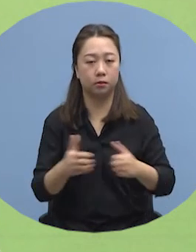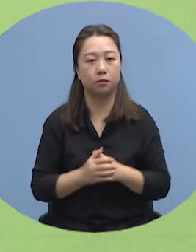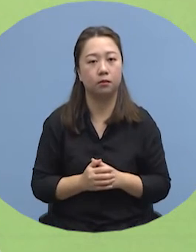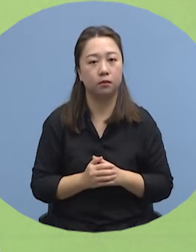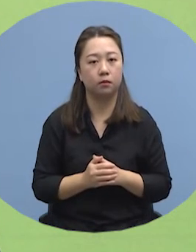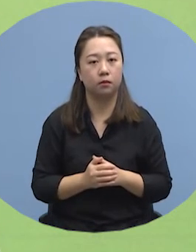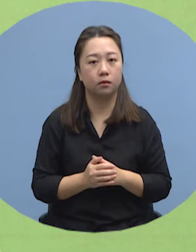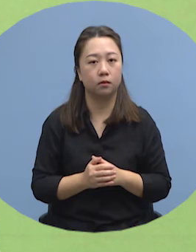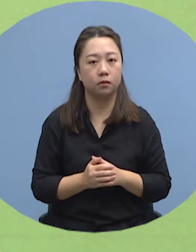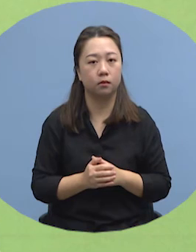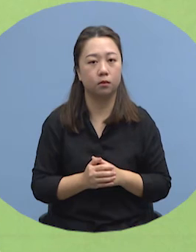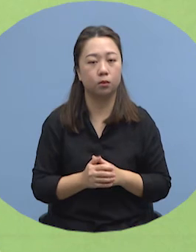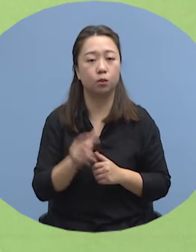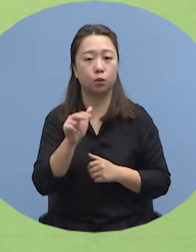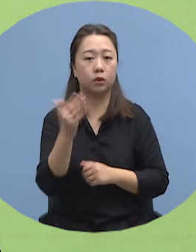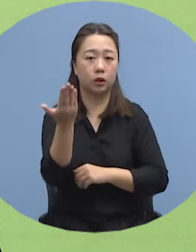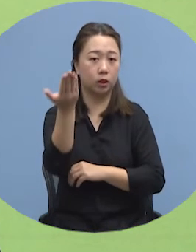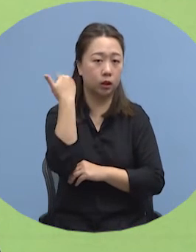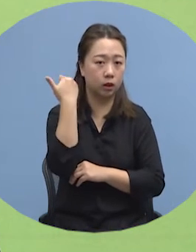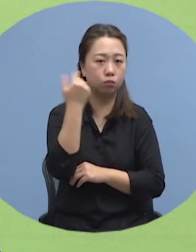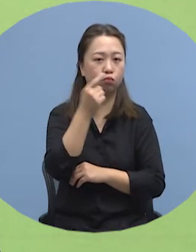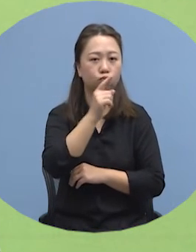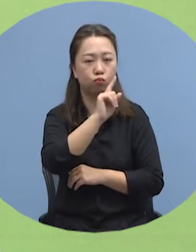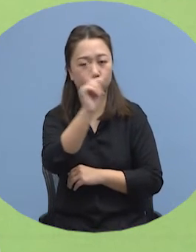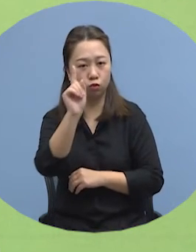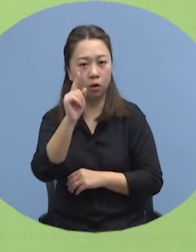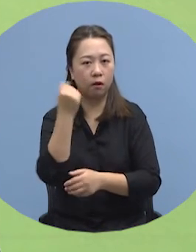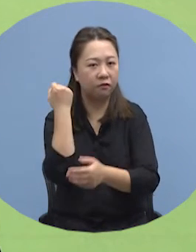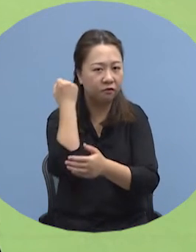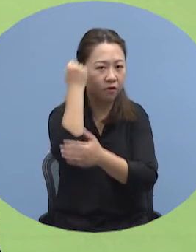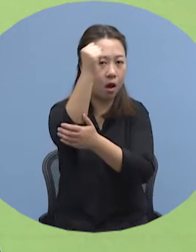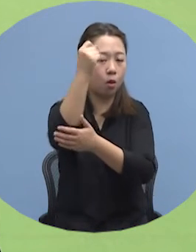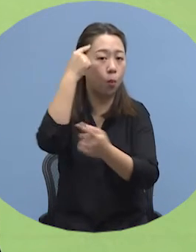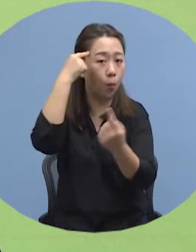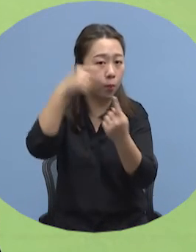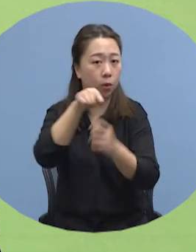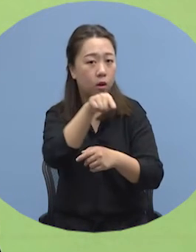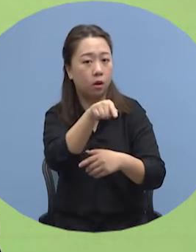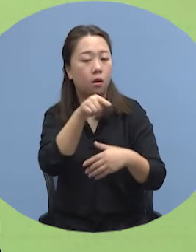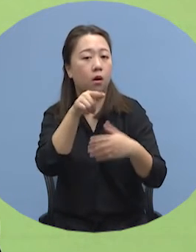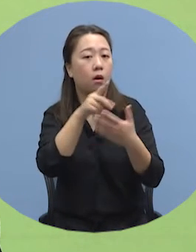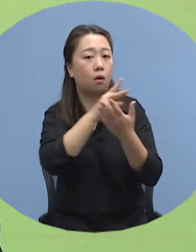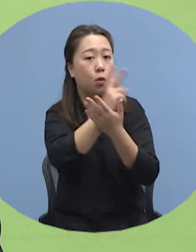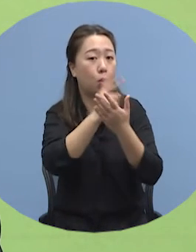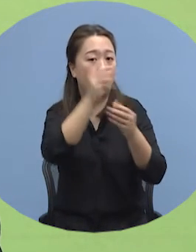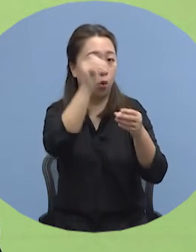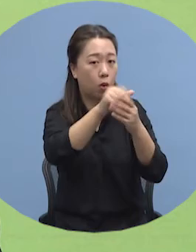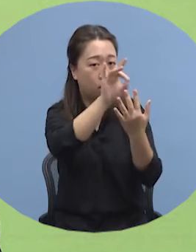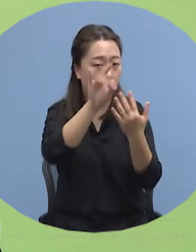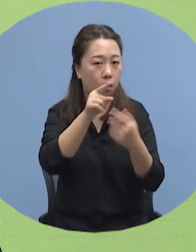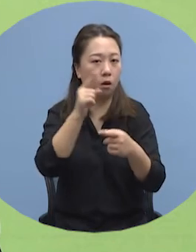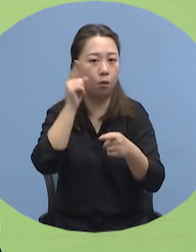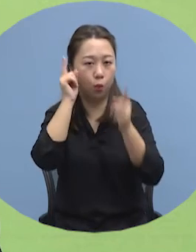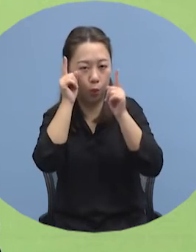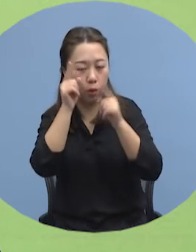的。可以看到之前那些只是為反對完善選舉制度的抹黑和歪